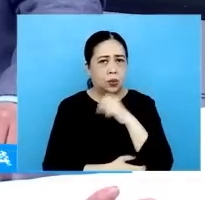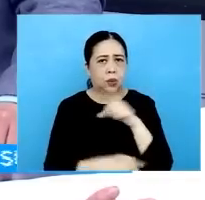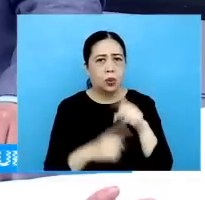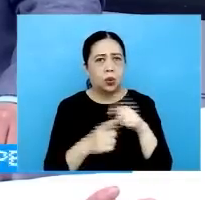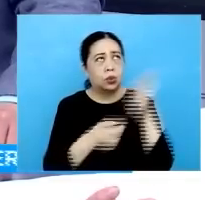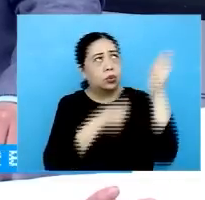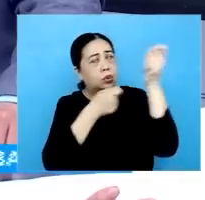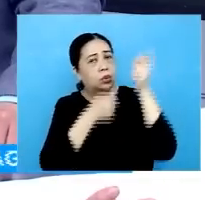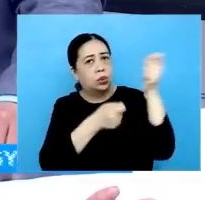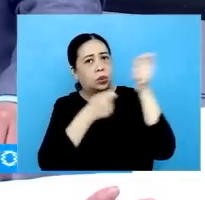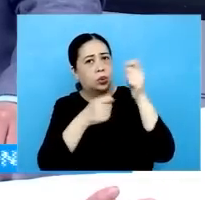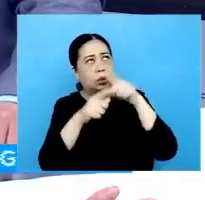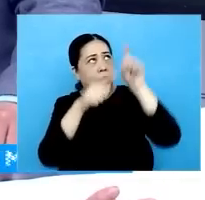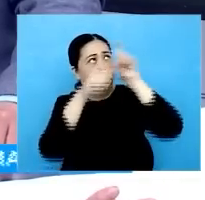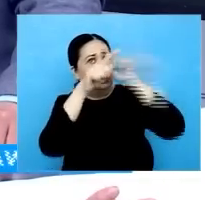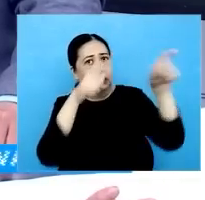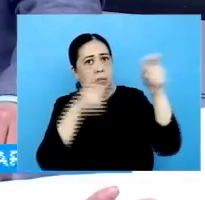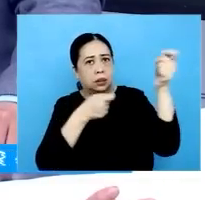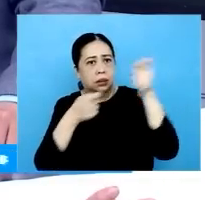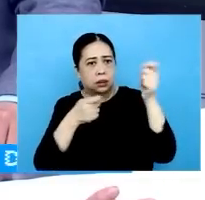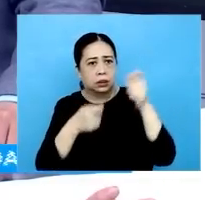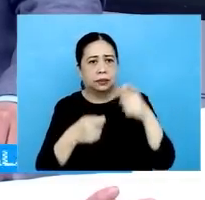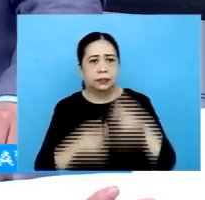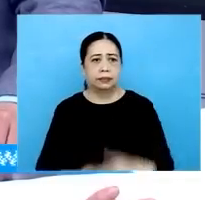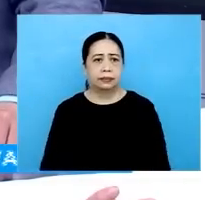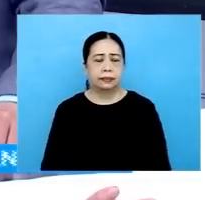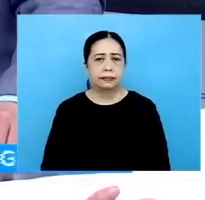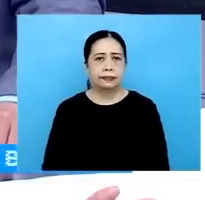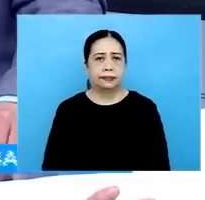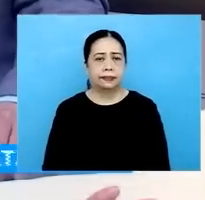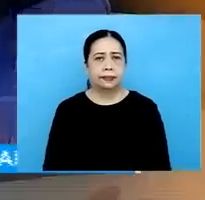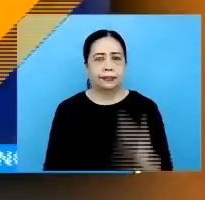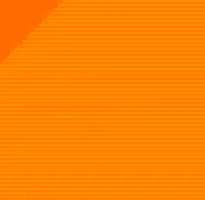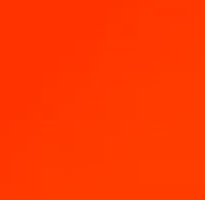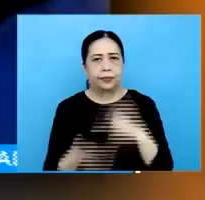nagsasaranggola ng makidlatan. Nasa frontline ng balitang yan si Ian Suyo.